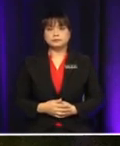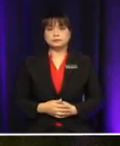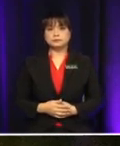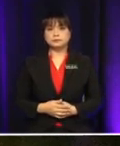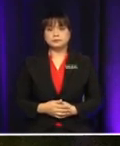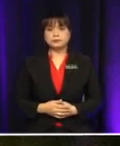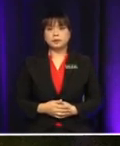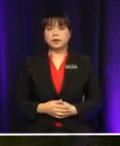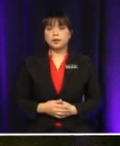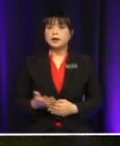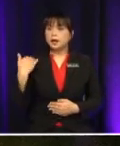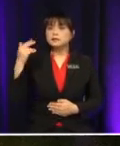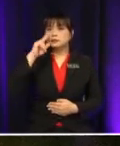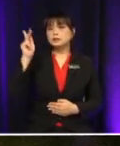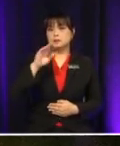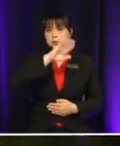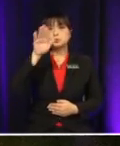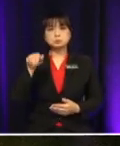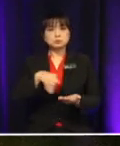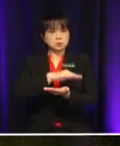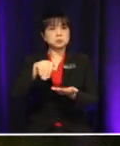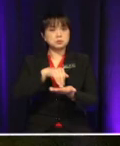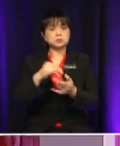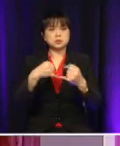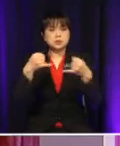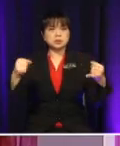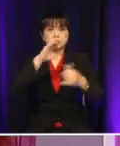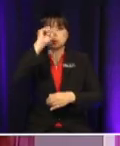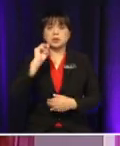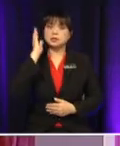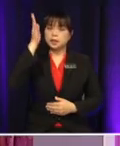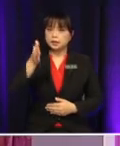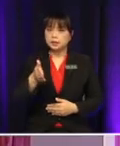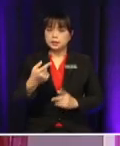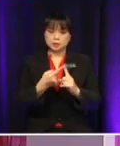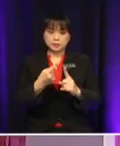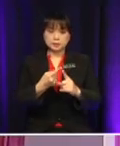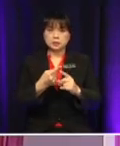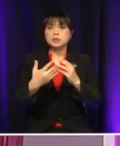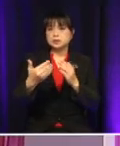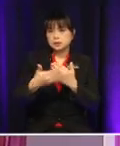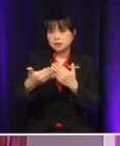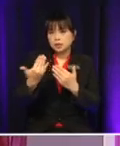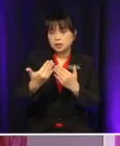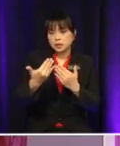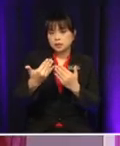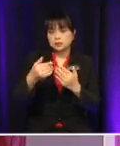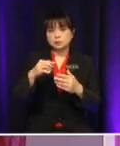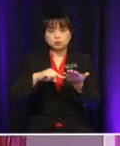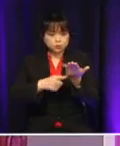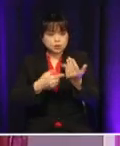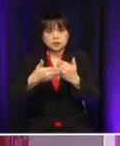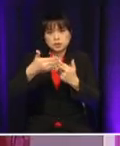strukturnya begitulah soalan di Bino untuk SPM kalau kita nampak dia daripada soal dan yang